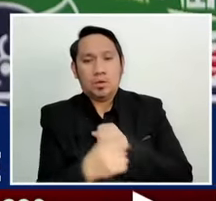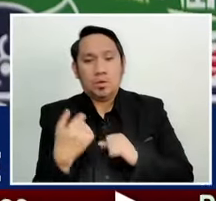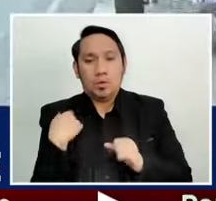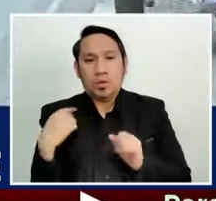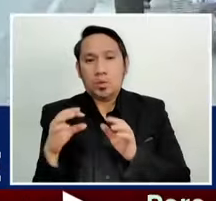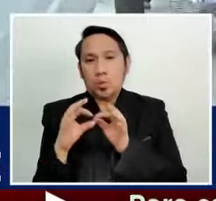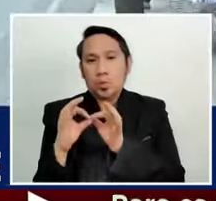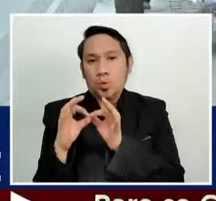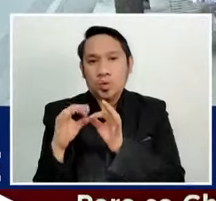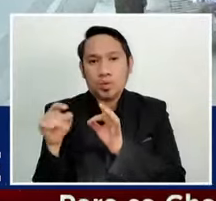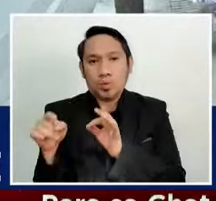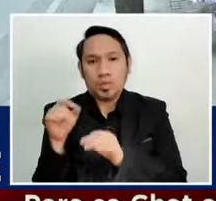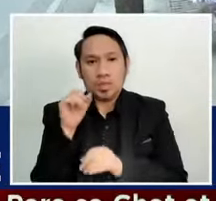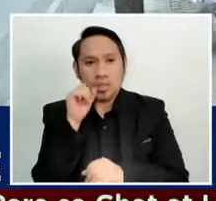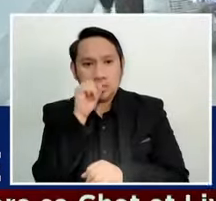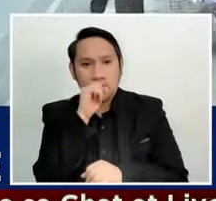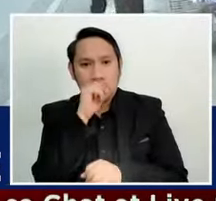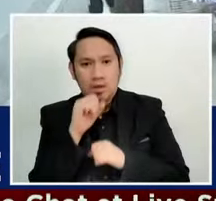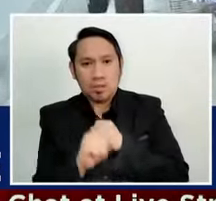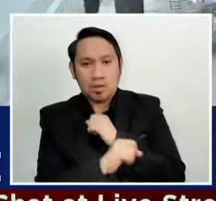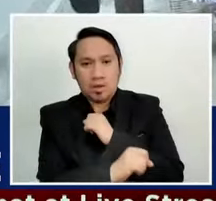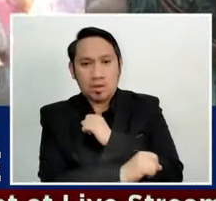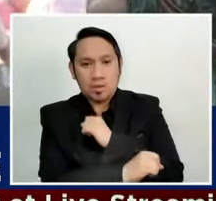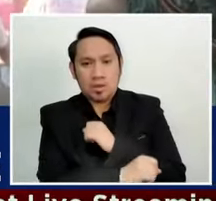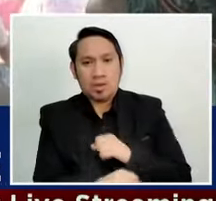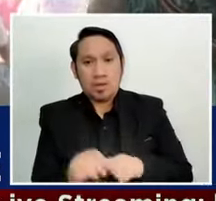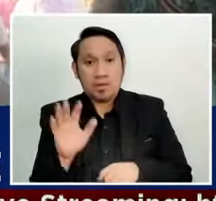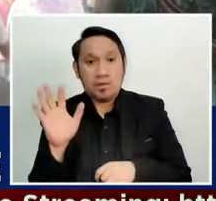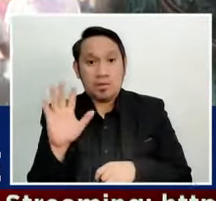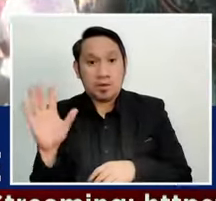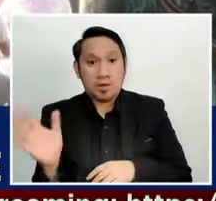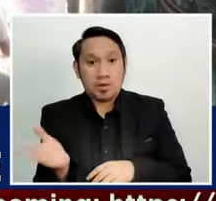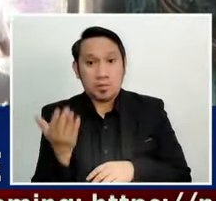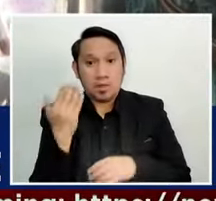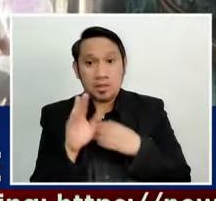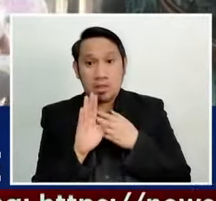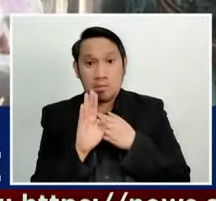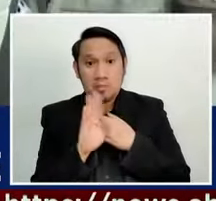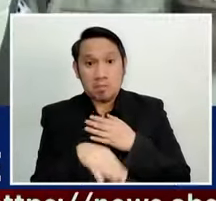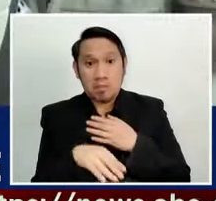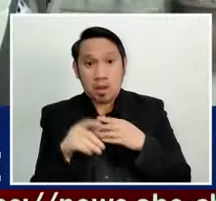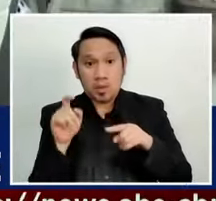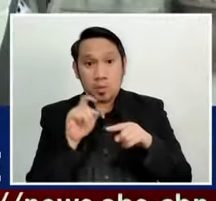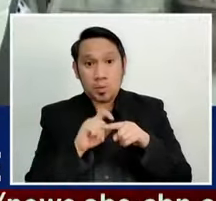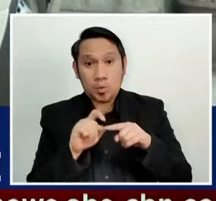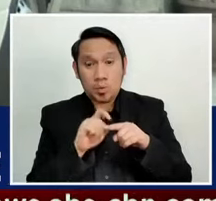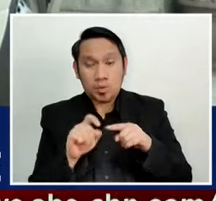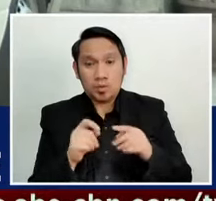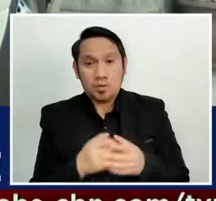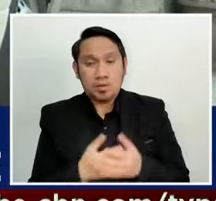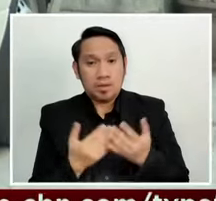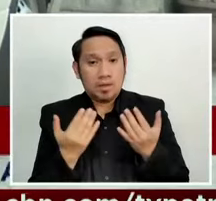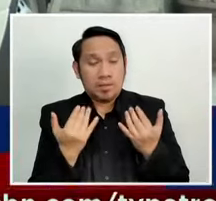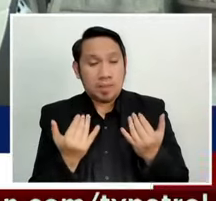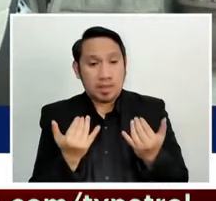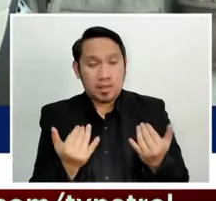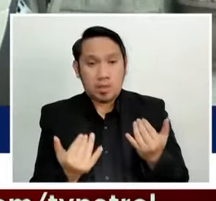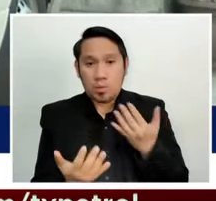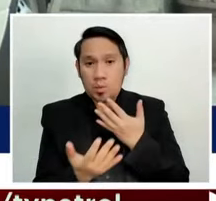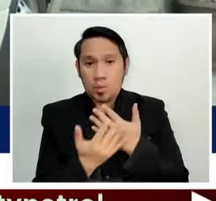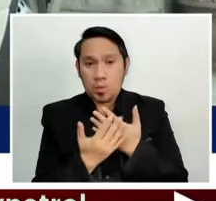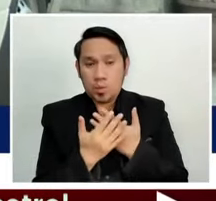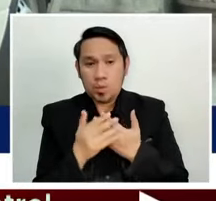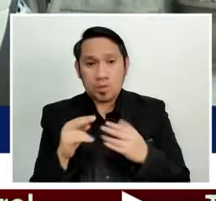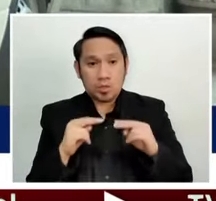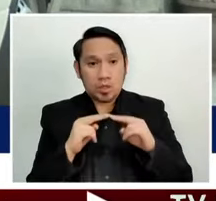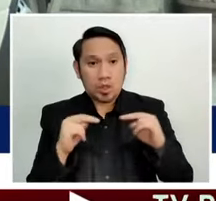Samar Police. Pasado alas 5 na ng umaga nang maibalik ang supply ng kuryente sa barangay. Sa ngayon ay nasa kustodiya na ng Navotas Police